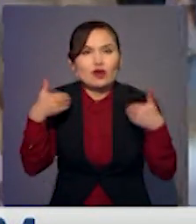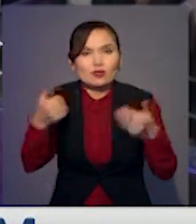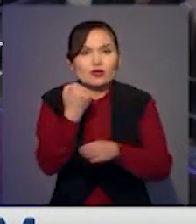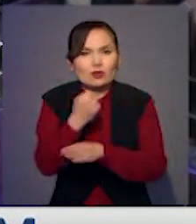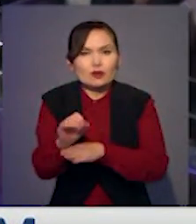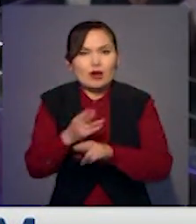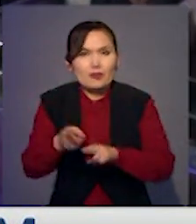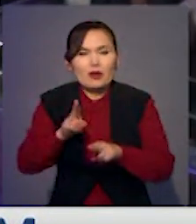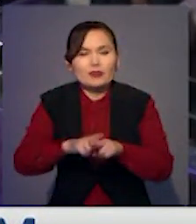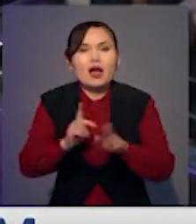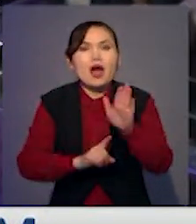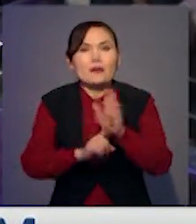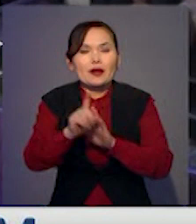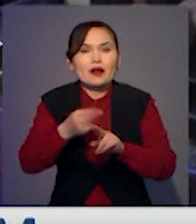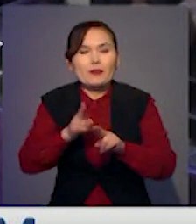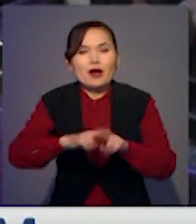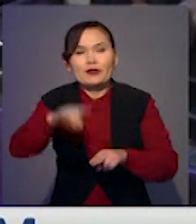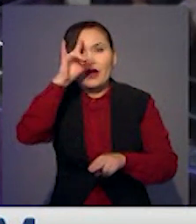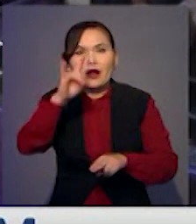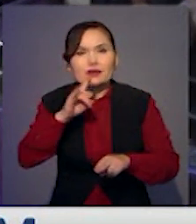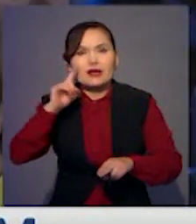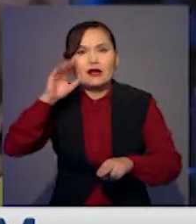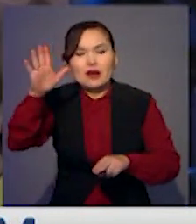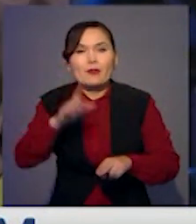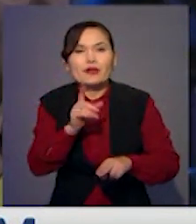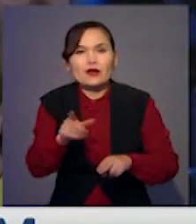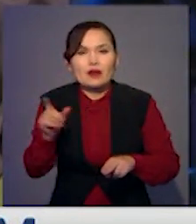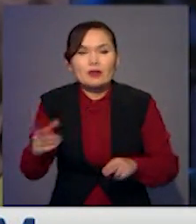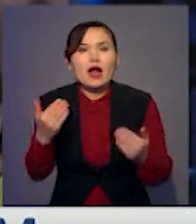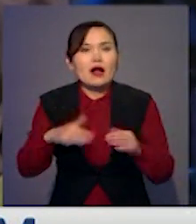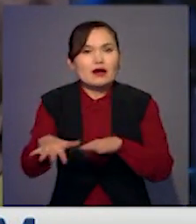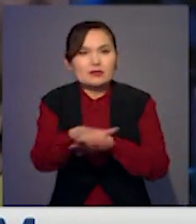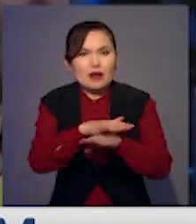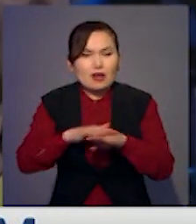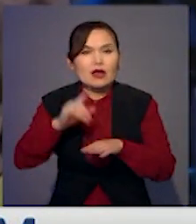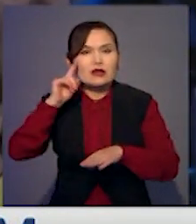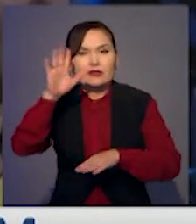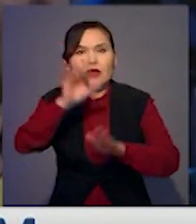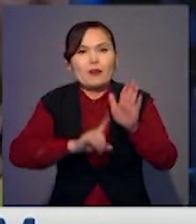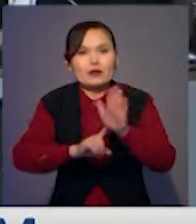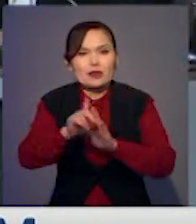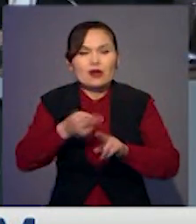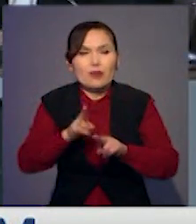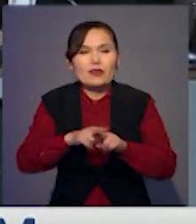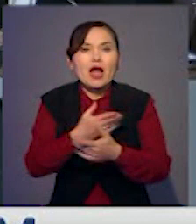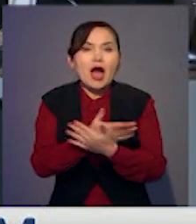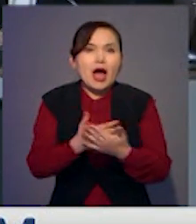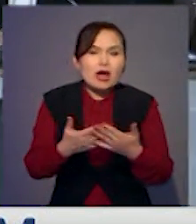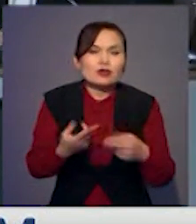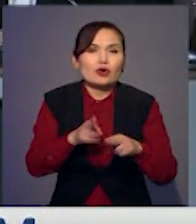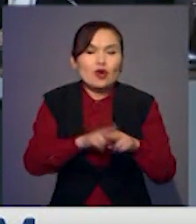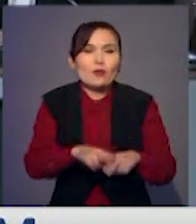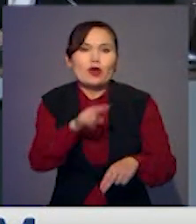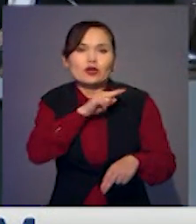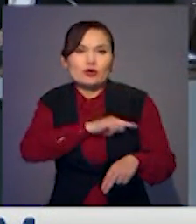жеткізген. Әу баста есімін ел еміс қана білетін жандар қазір қалың жұртқа кеңінен танымал болды. Олар әртүрлі салада